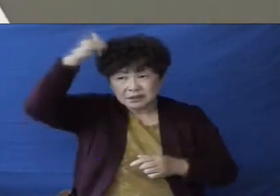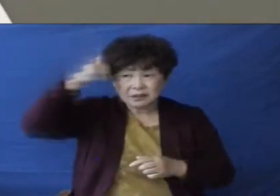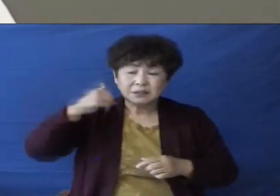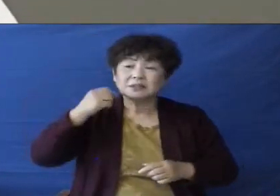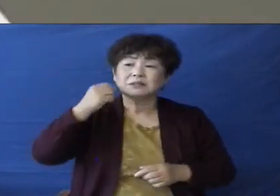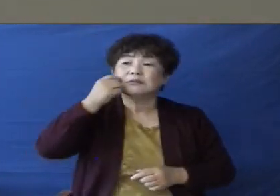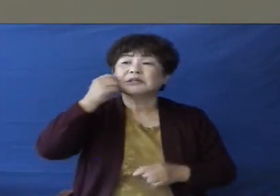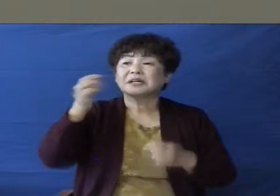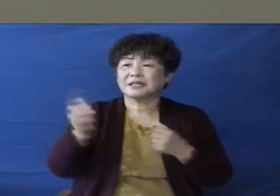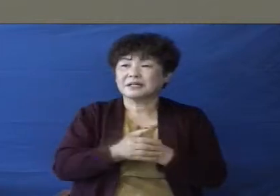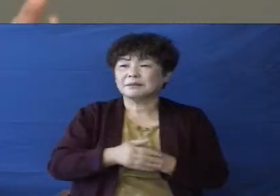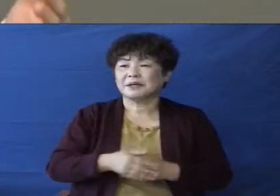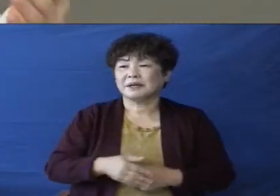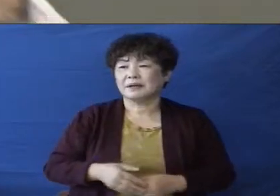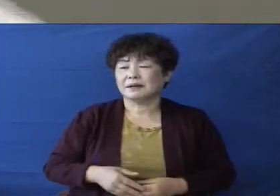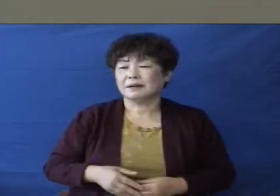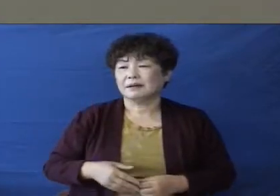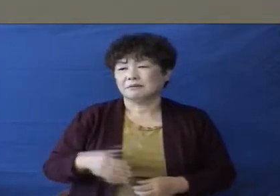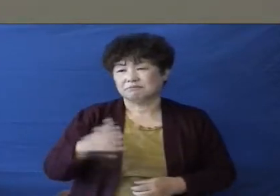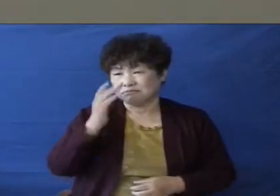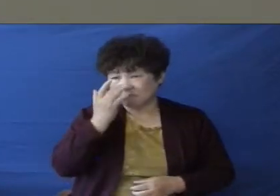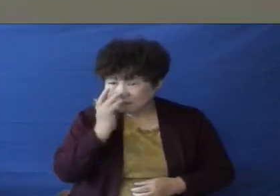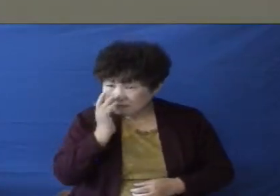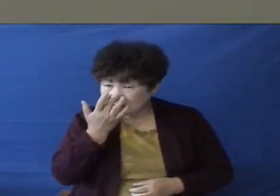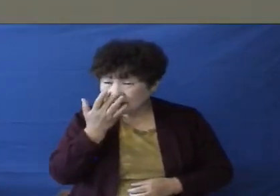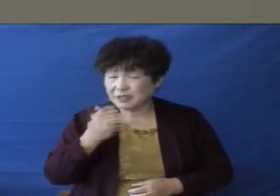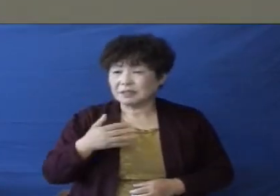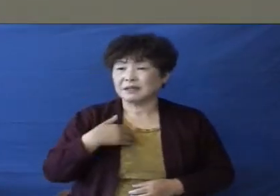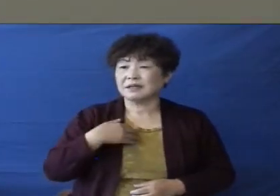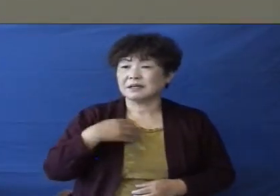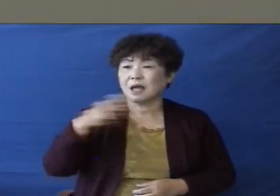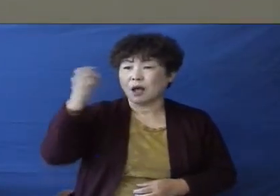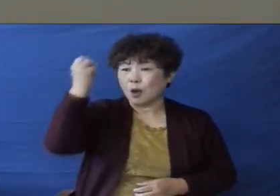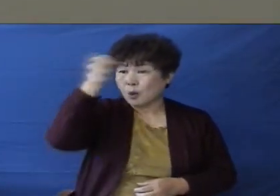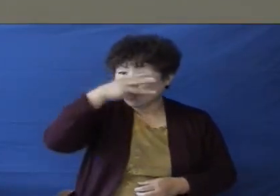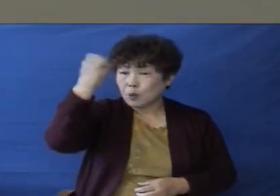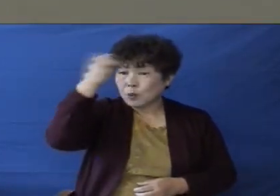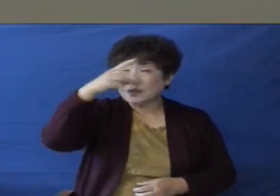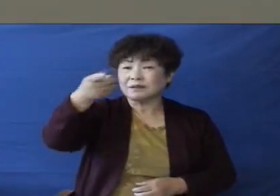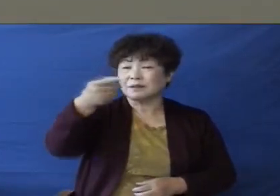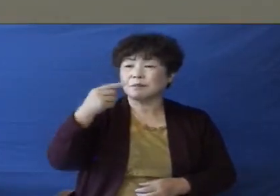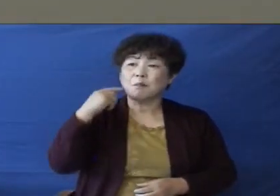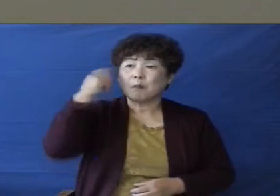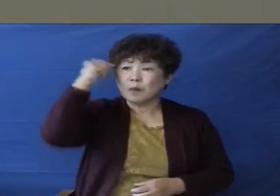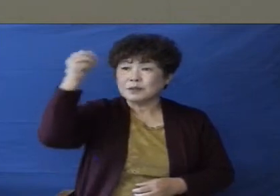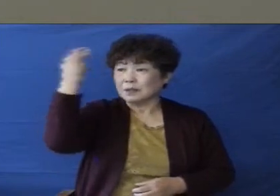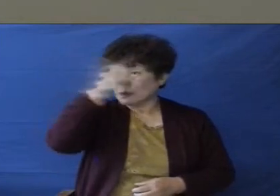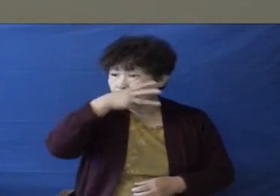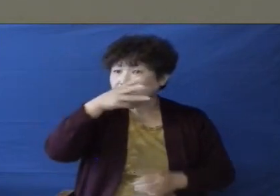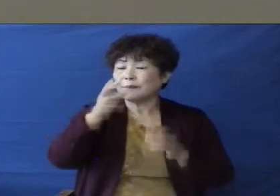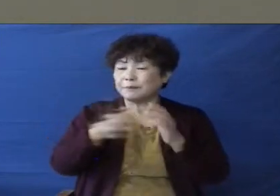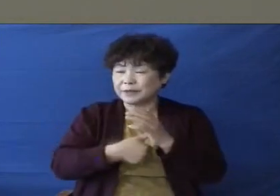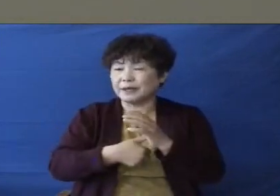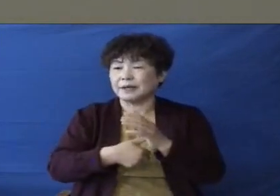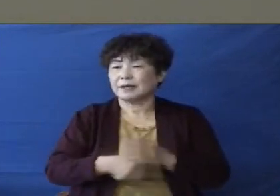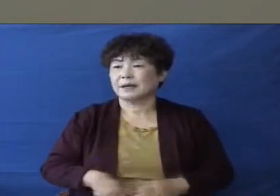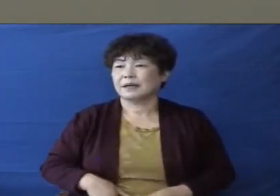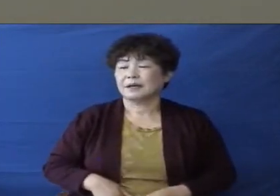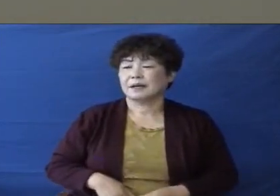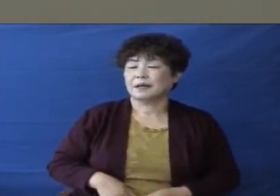모르지만 제가 고등학교 3학년때 89년 돈대 아 그 신뢰